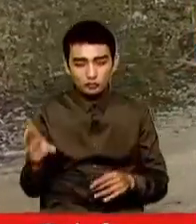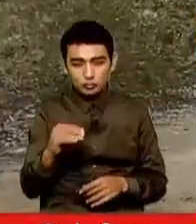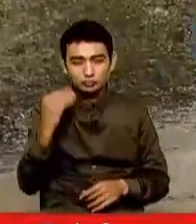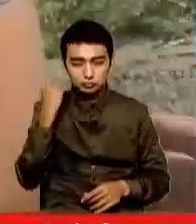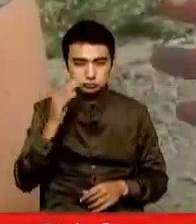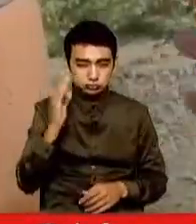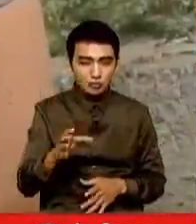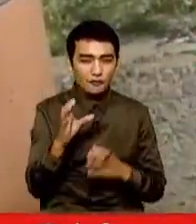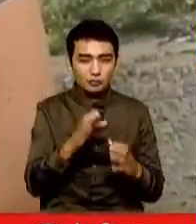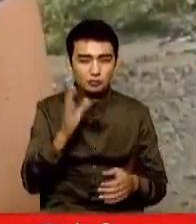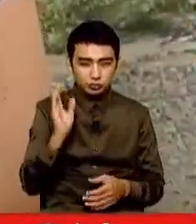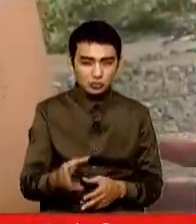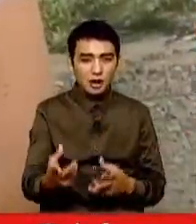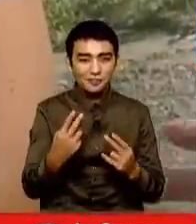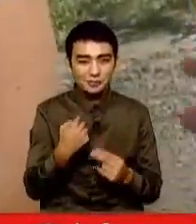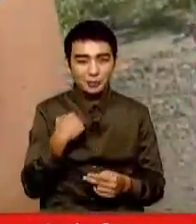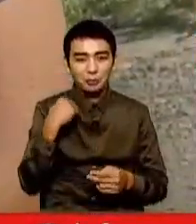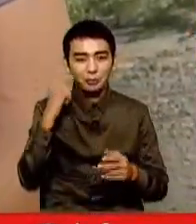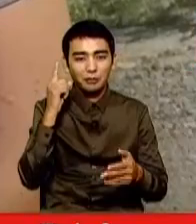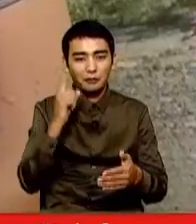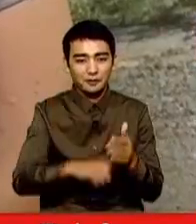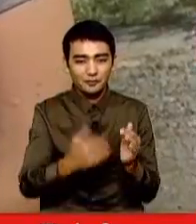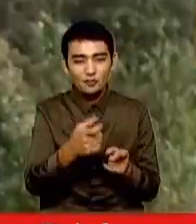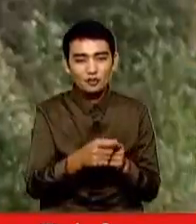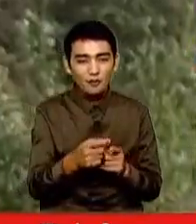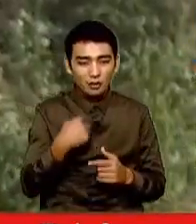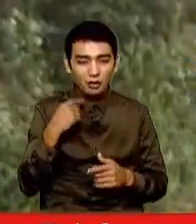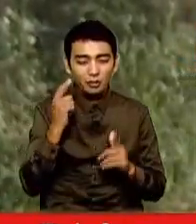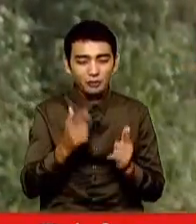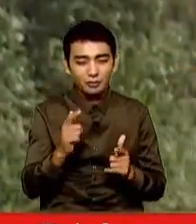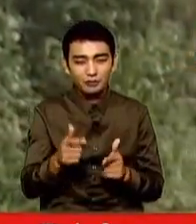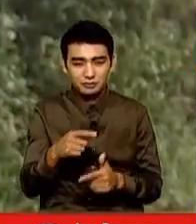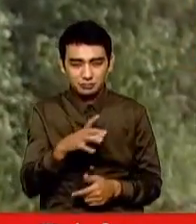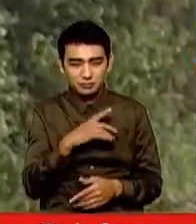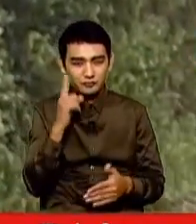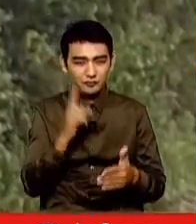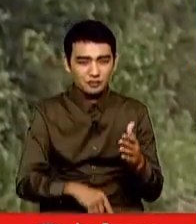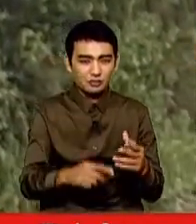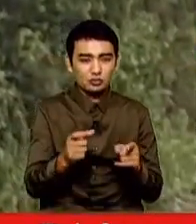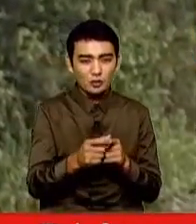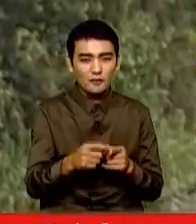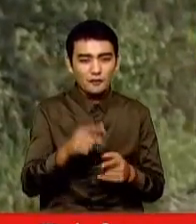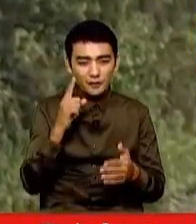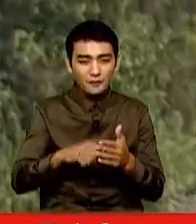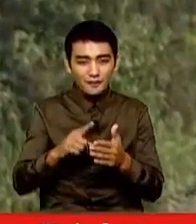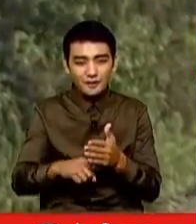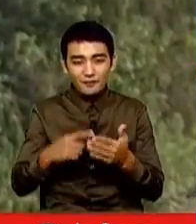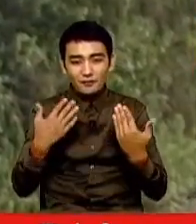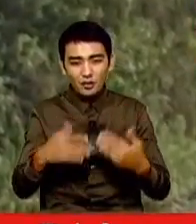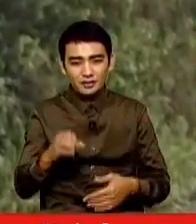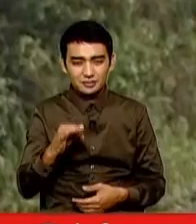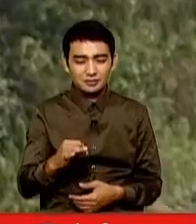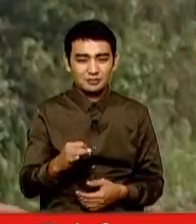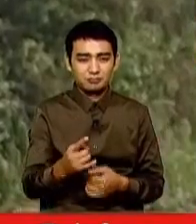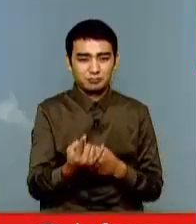жақсы болады деп бізді сөйтіп сендіріп кетті. Біз соған құр сөзіне оның сеніп қалдық. Бұлардың сөзіне мен сене адам деп сәсем өтірік